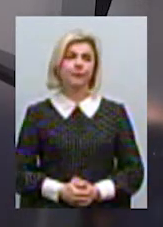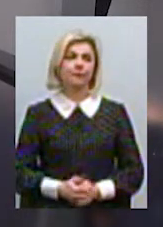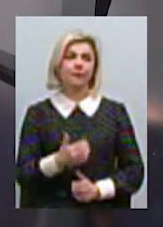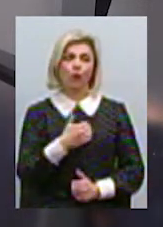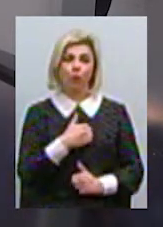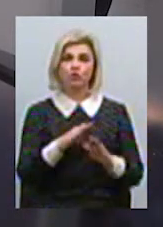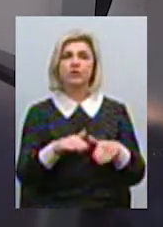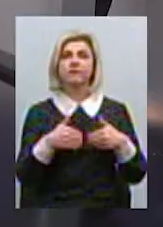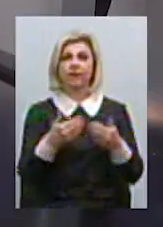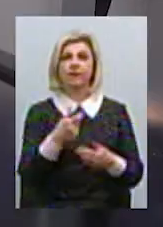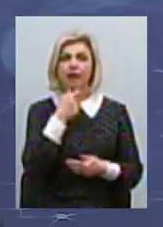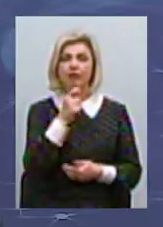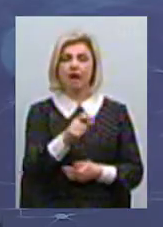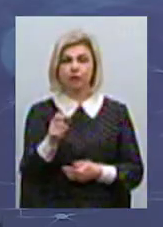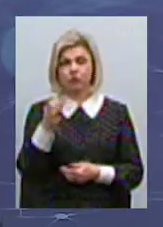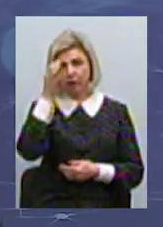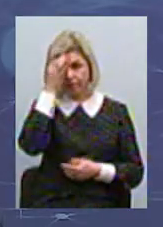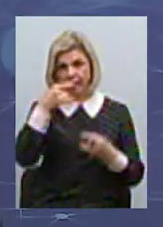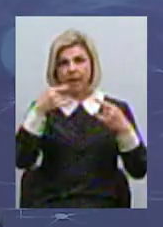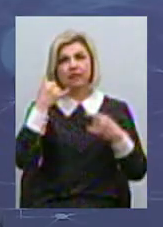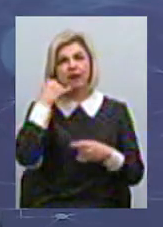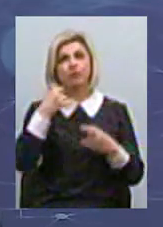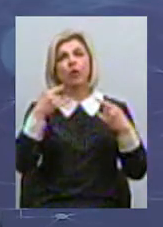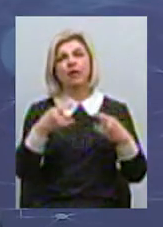до наших глядачів. Нагадую, що телефон прямого ефіру